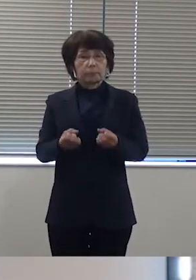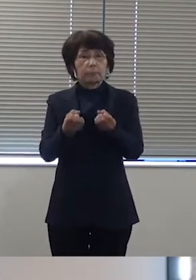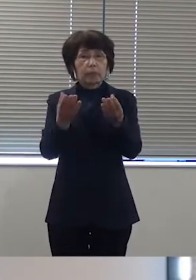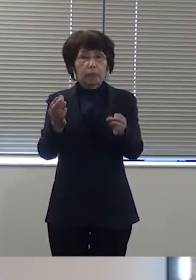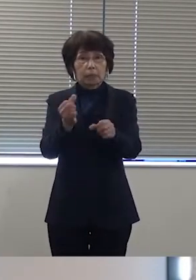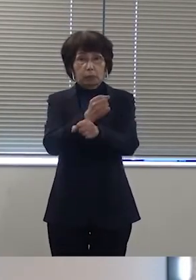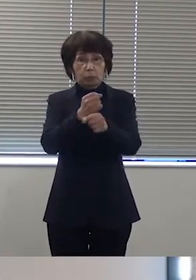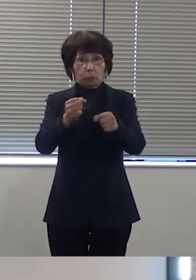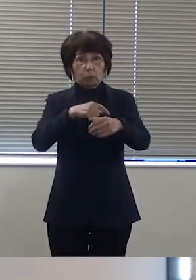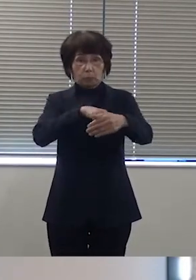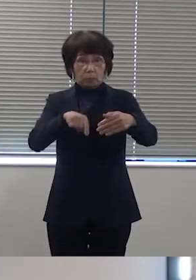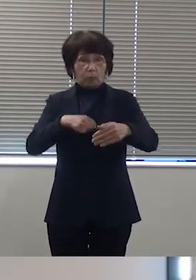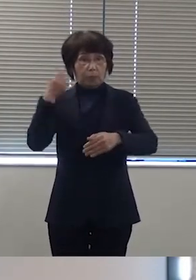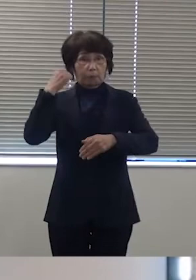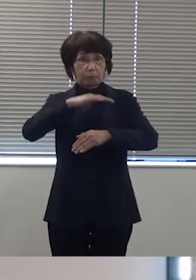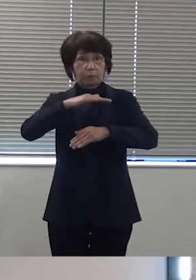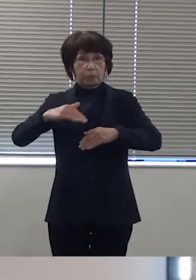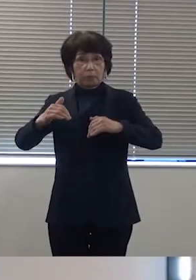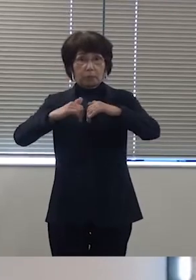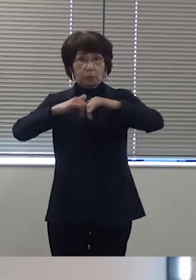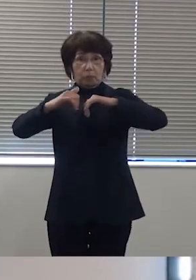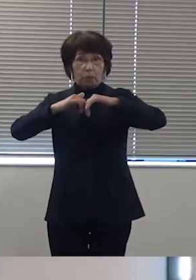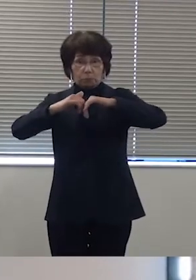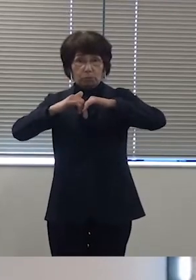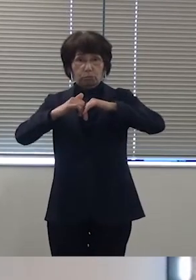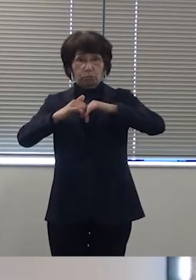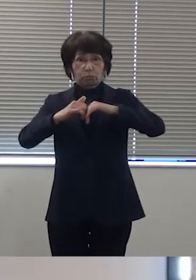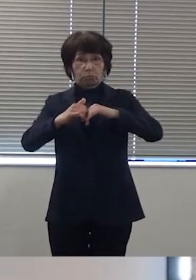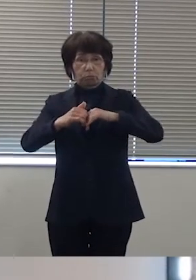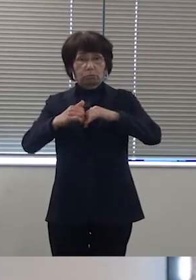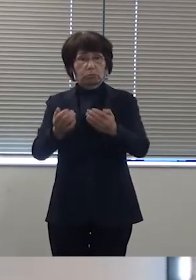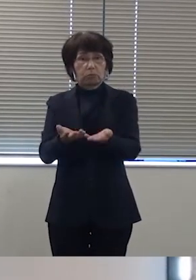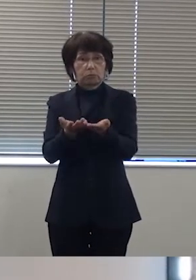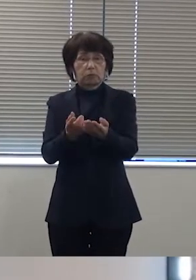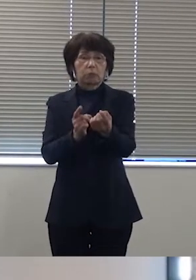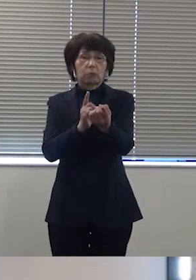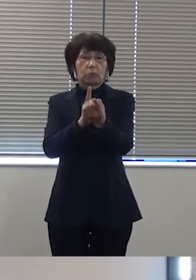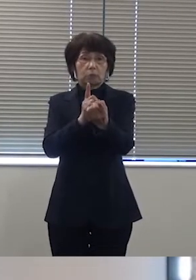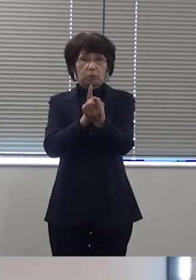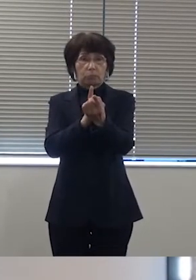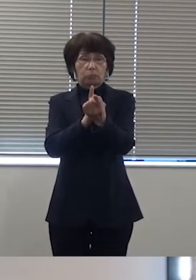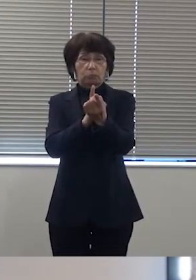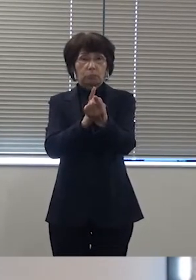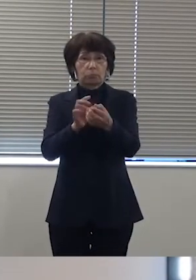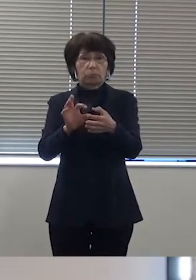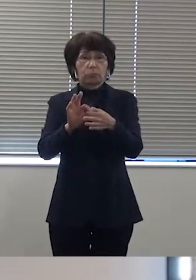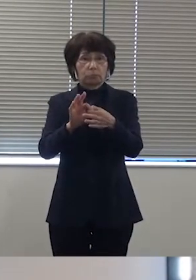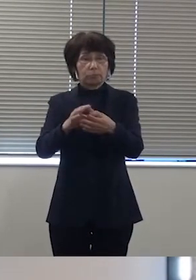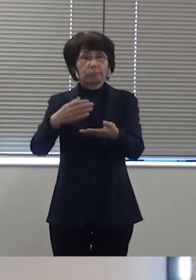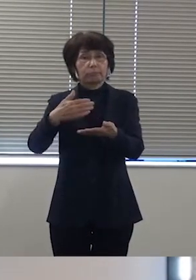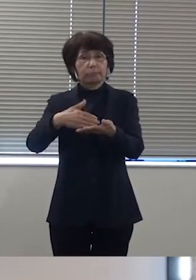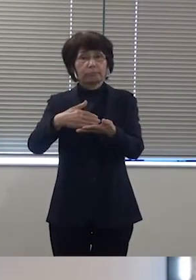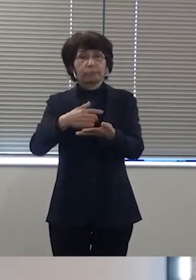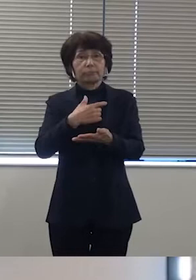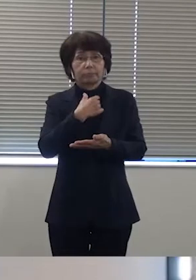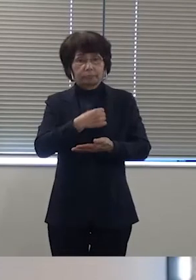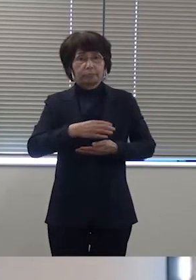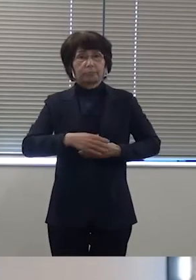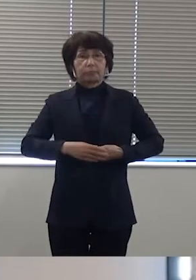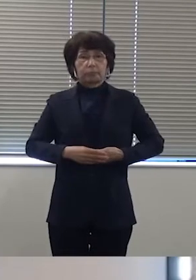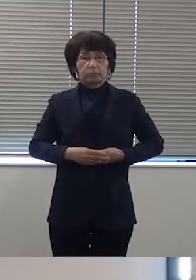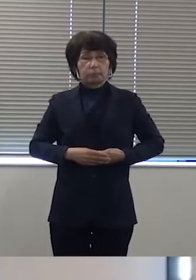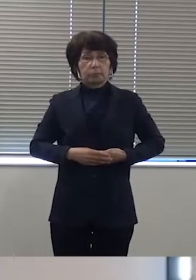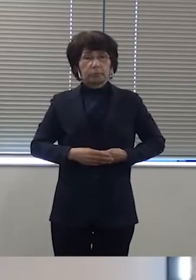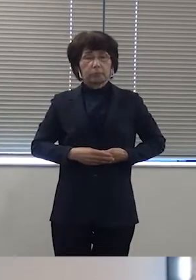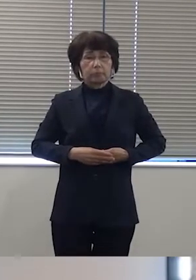画です。市長も東日本の後は被災地に行って、その必要性というのは認識されていらっしゃると思うんですけれ